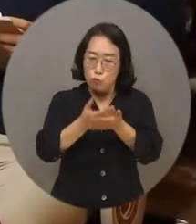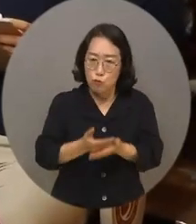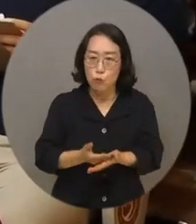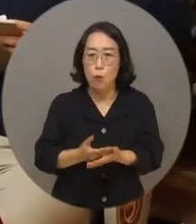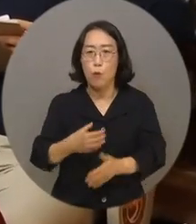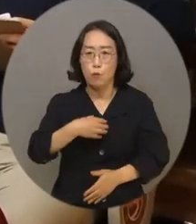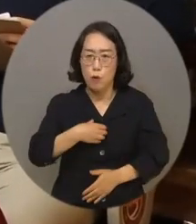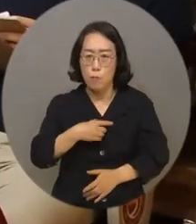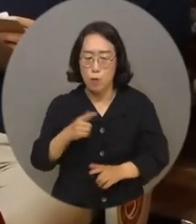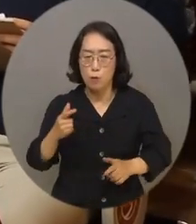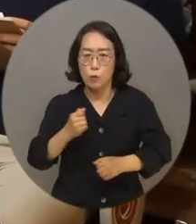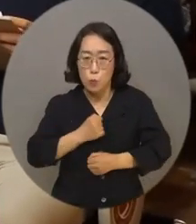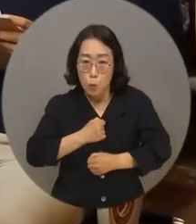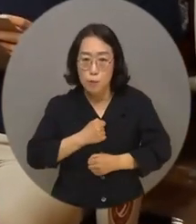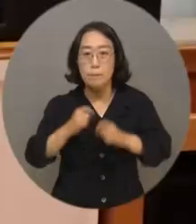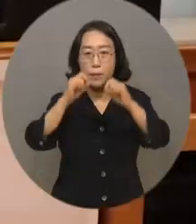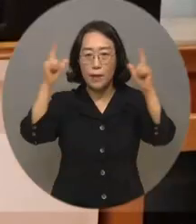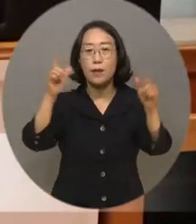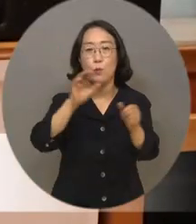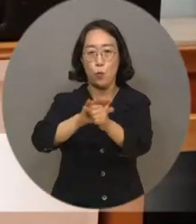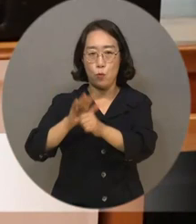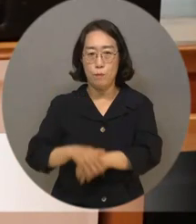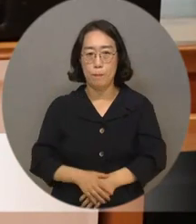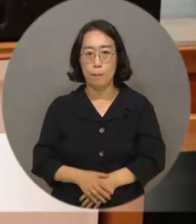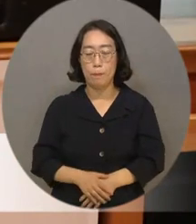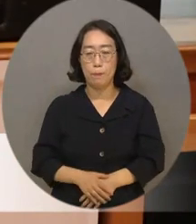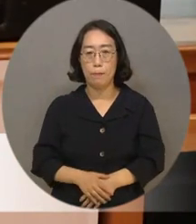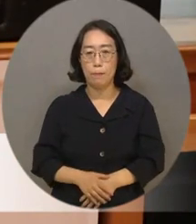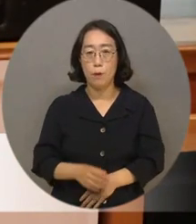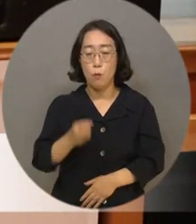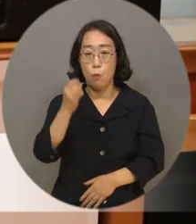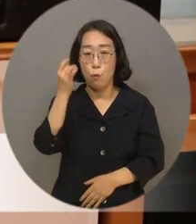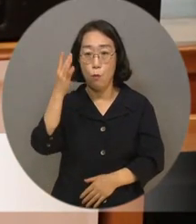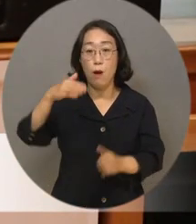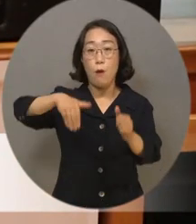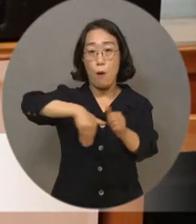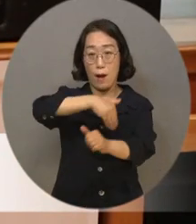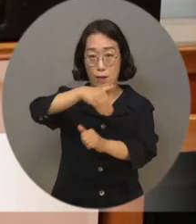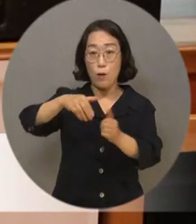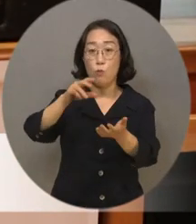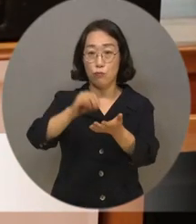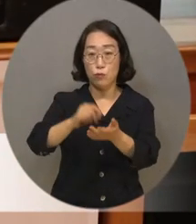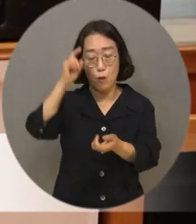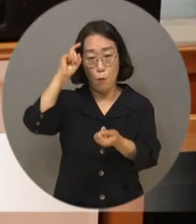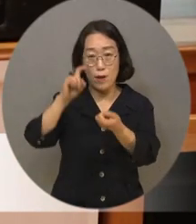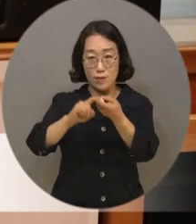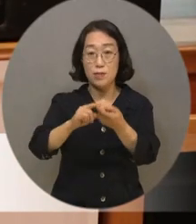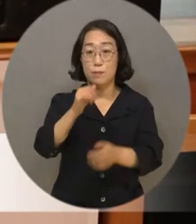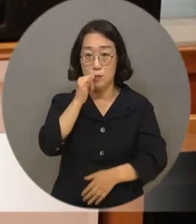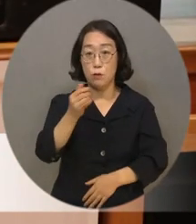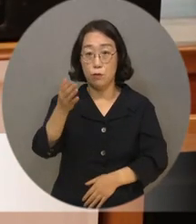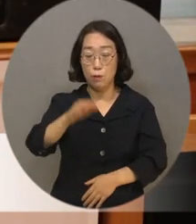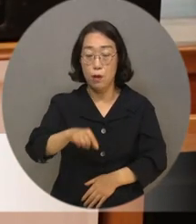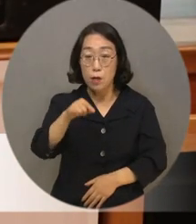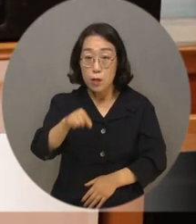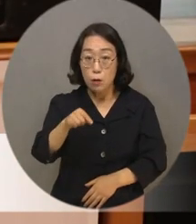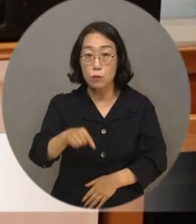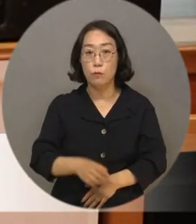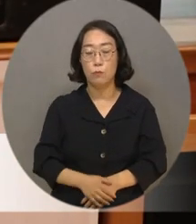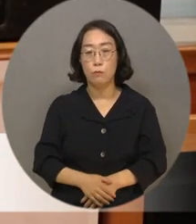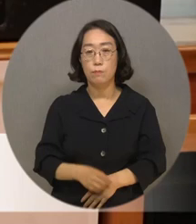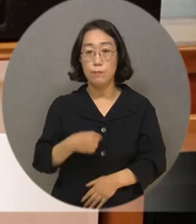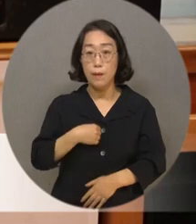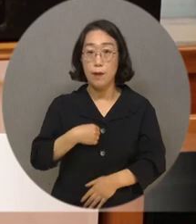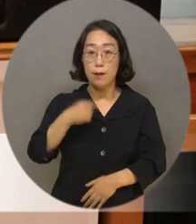데 크게 기여하고 있습니다. 평소에도 환경에 대해 관심이 많았는데 이런 식으로